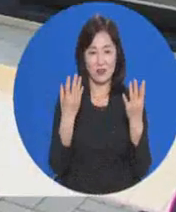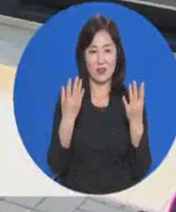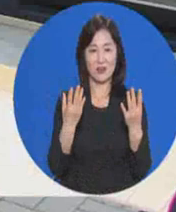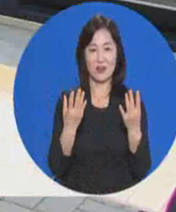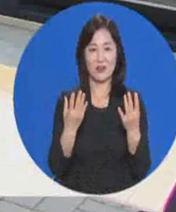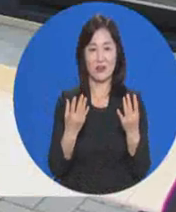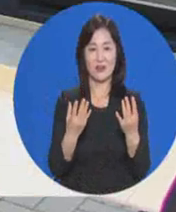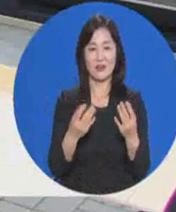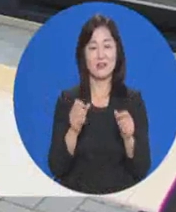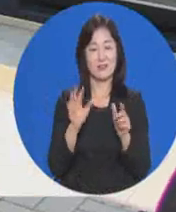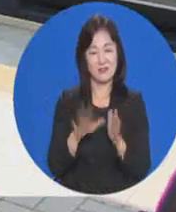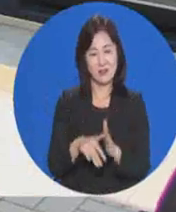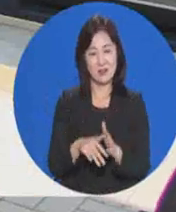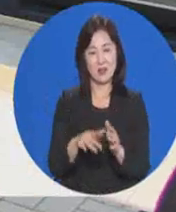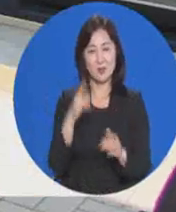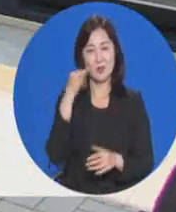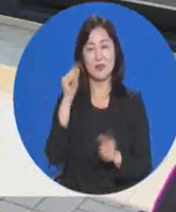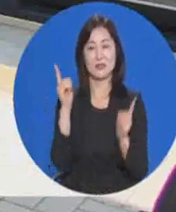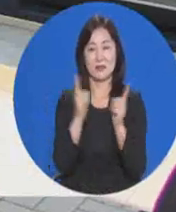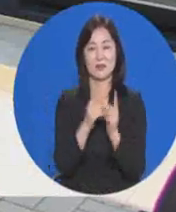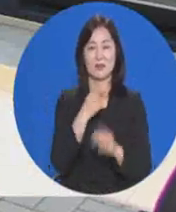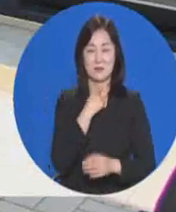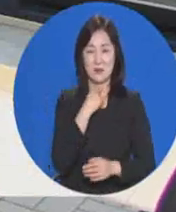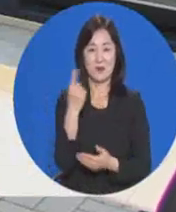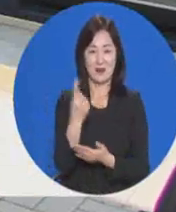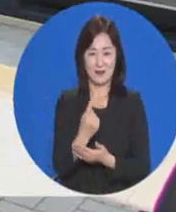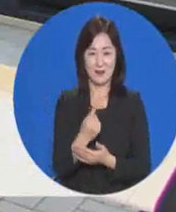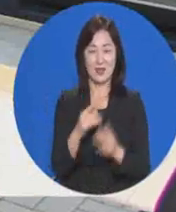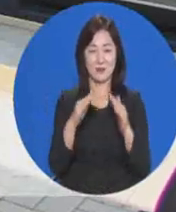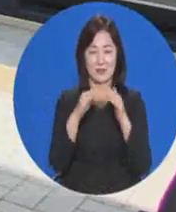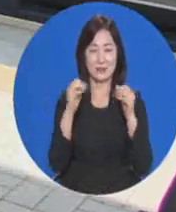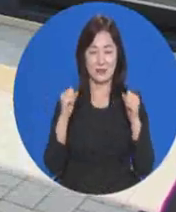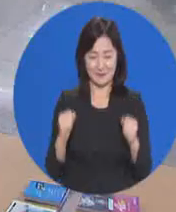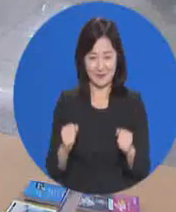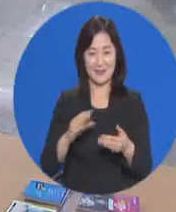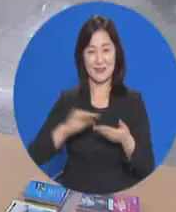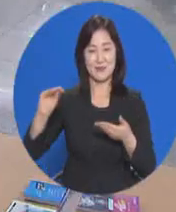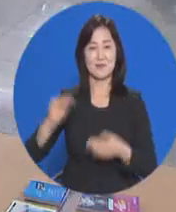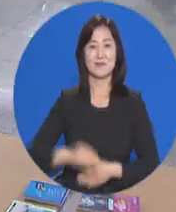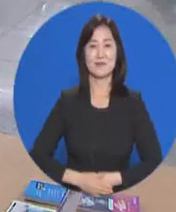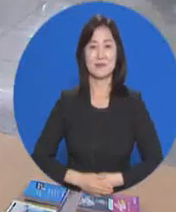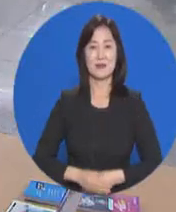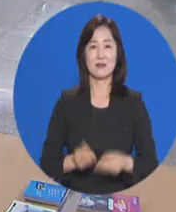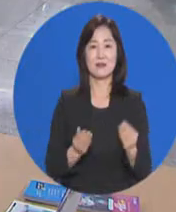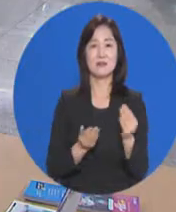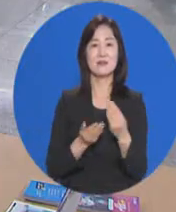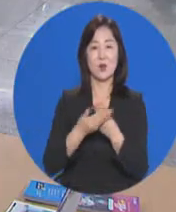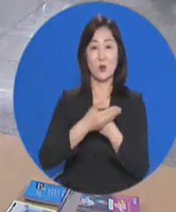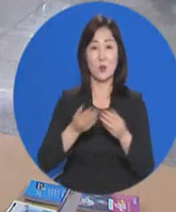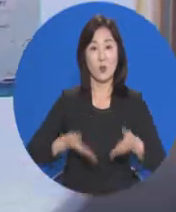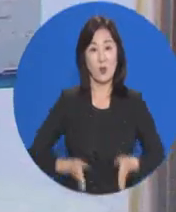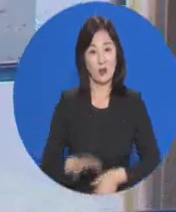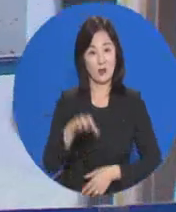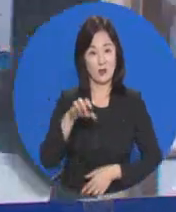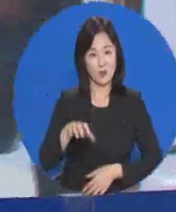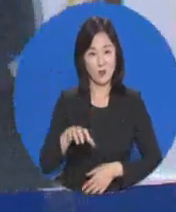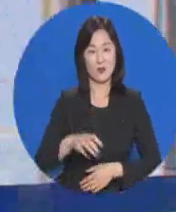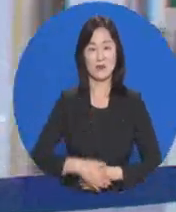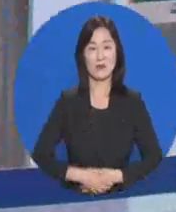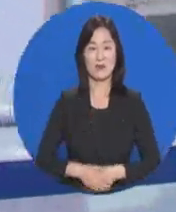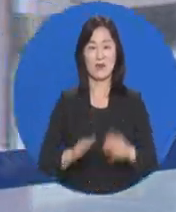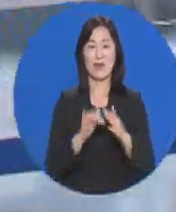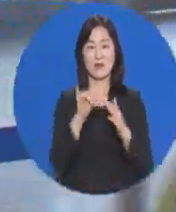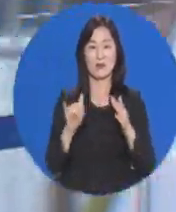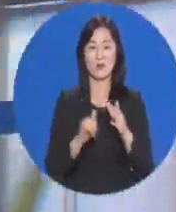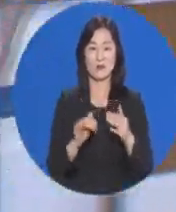뵈야 될 것 같긴 하고 해서 부모님 댁에만 있다가 가려고 뭐 내려왔습니다. 섬이 고향인 귀성객들도 서둘러 가족들